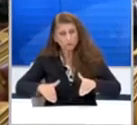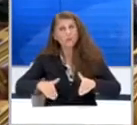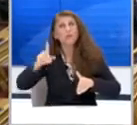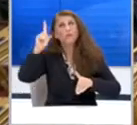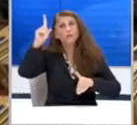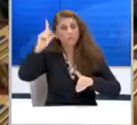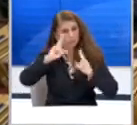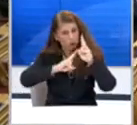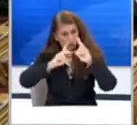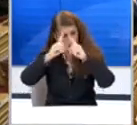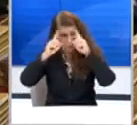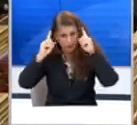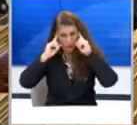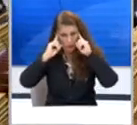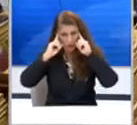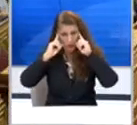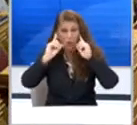ευσεβέση